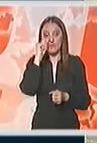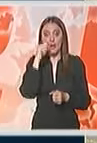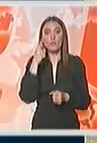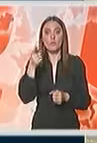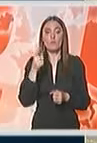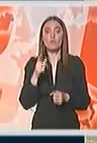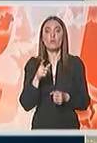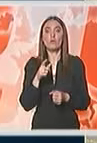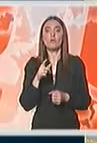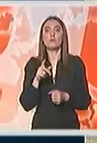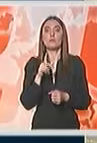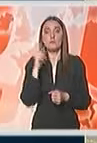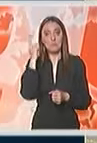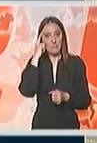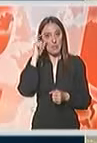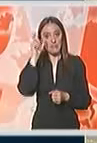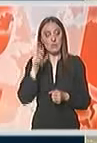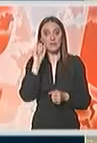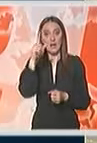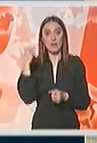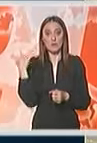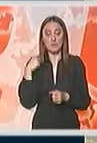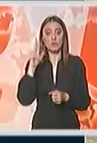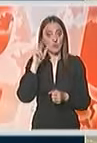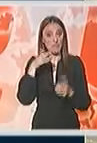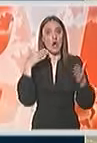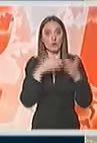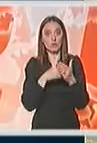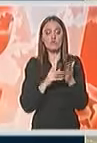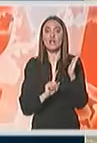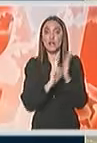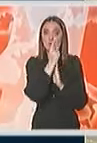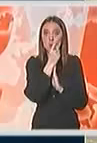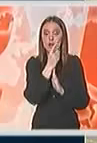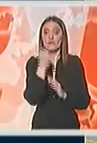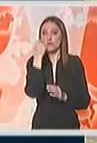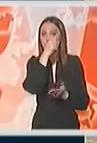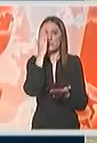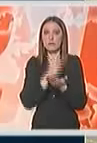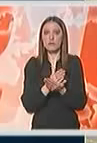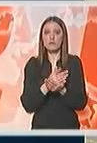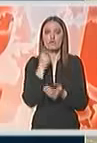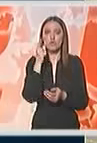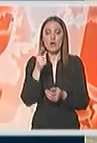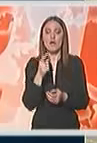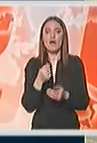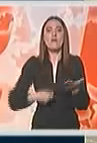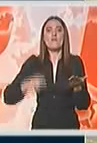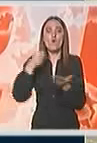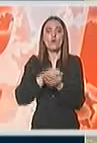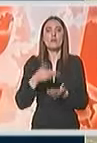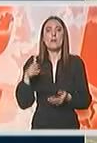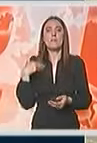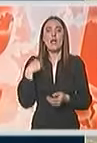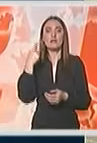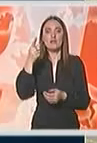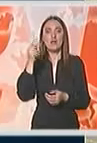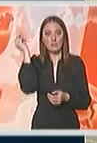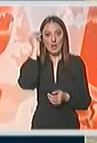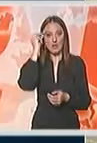čovjeku koji već u 12 godina ima određene rezultate. Što se tiče Fonda za mlade talente, fond, kao što sam rekao,